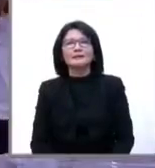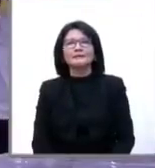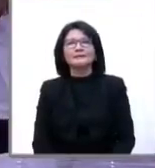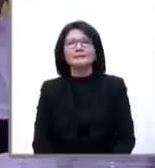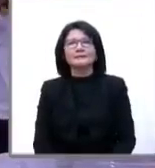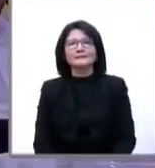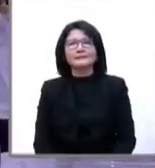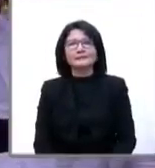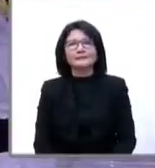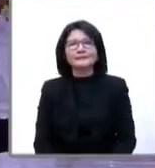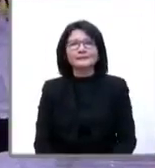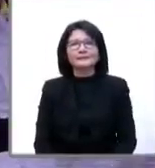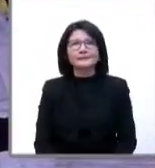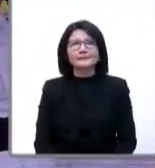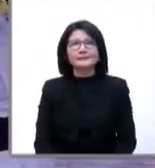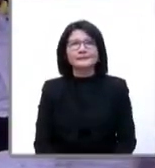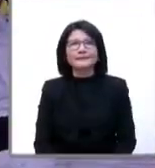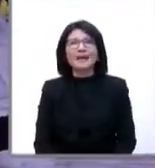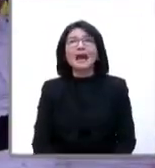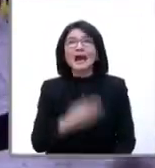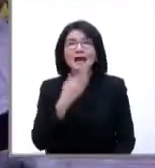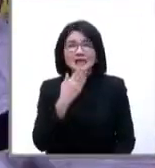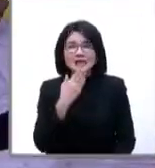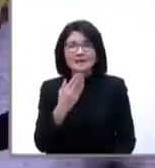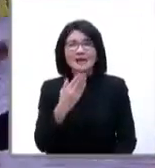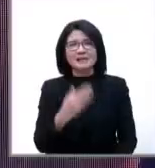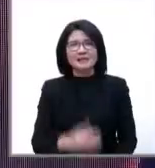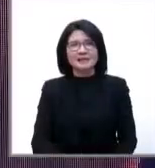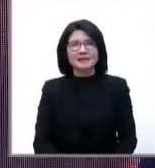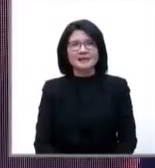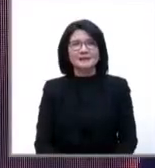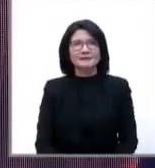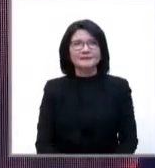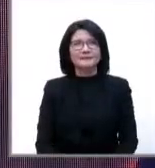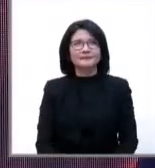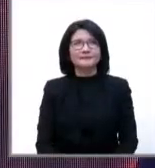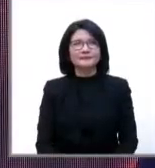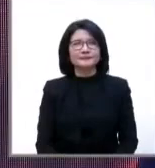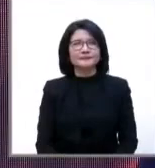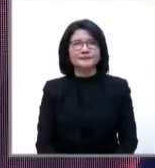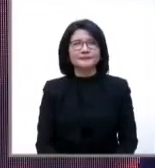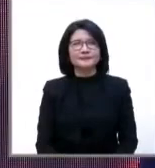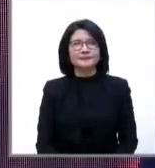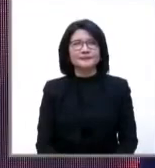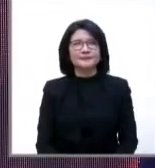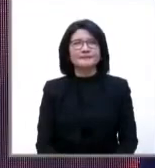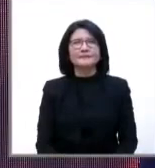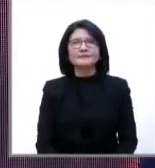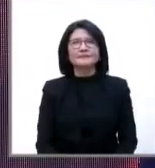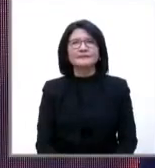perubahan baik Terima kasih Bapak Mimin baik kita akan berikan kesempatan